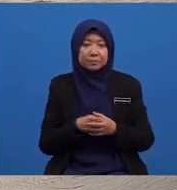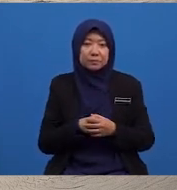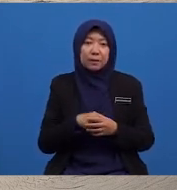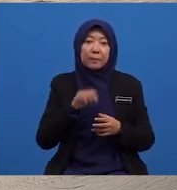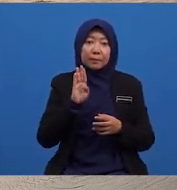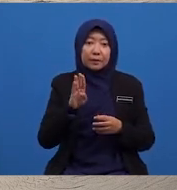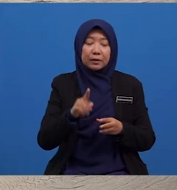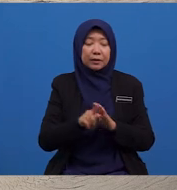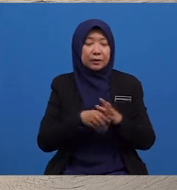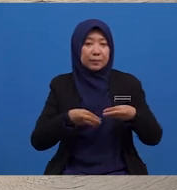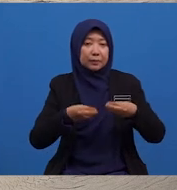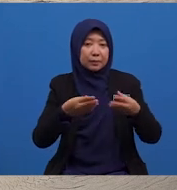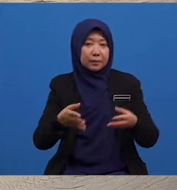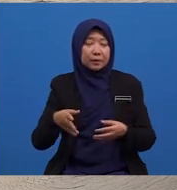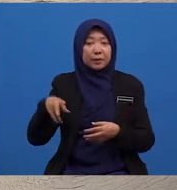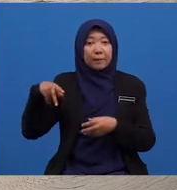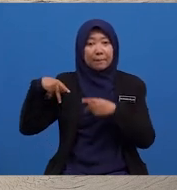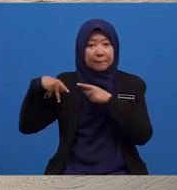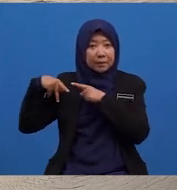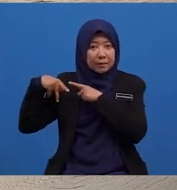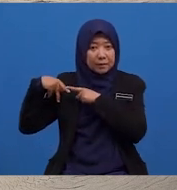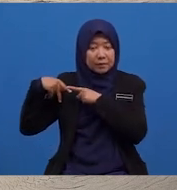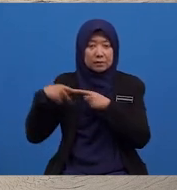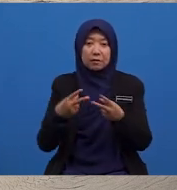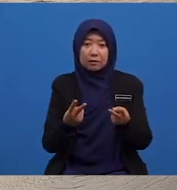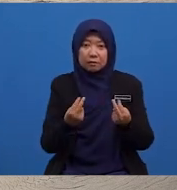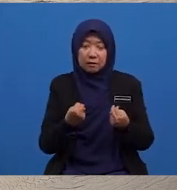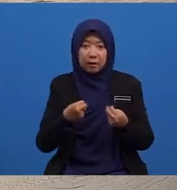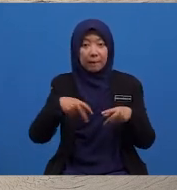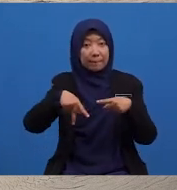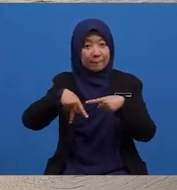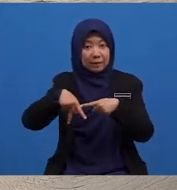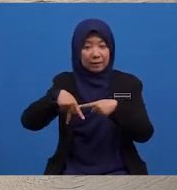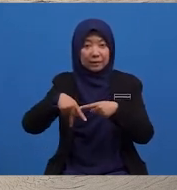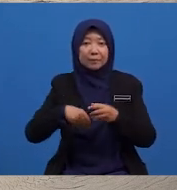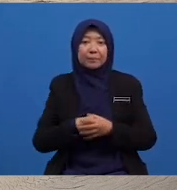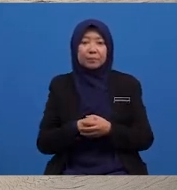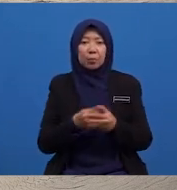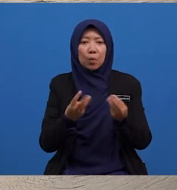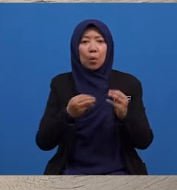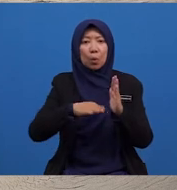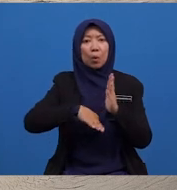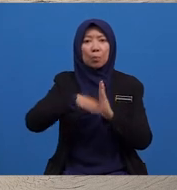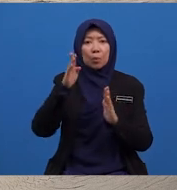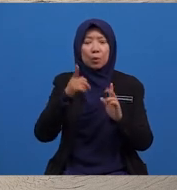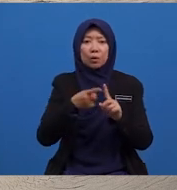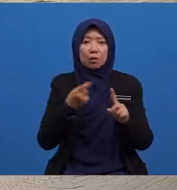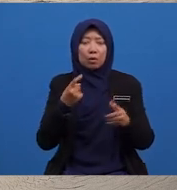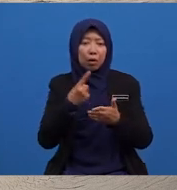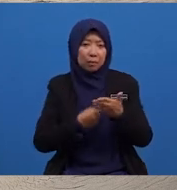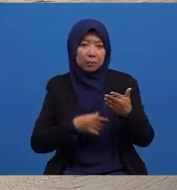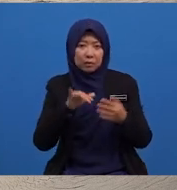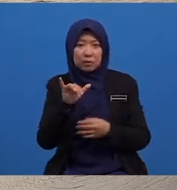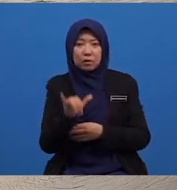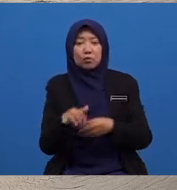Diberi betis hendak paha. Maksud bagi perumpamaan ini ialah meminta lebih daripada apa yang